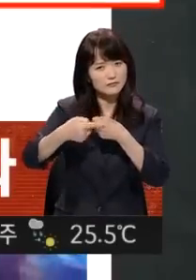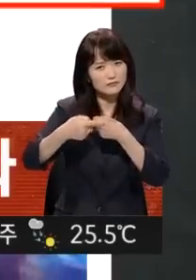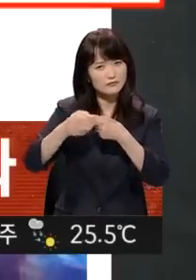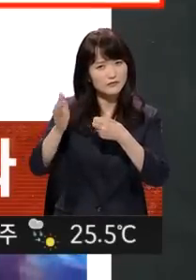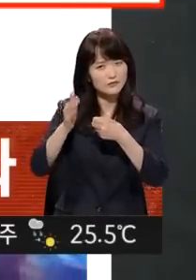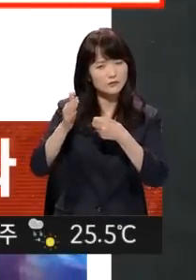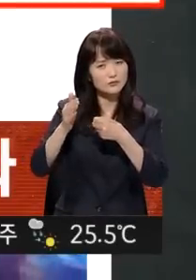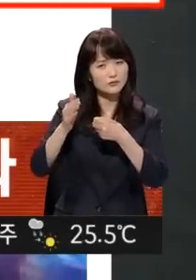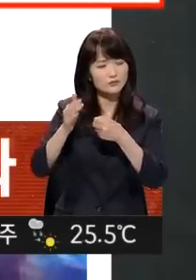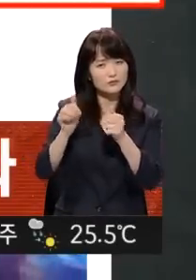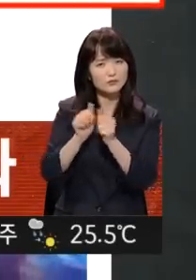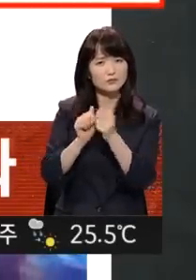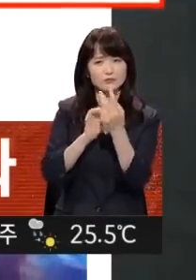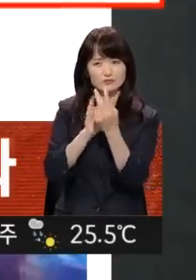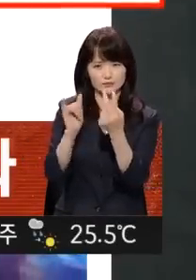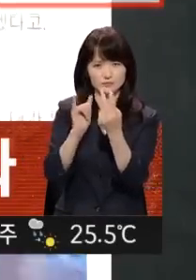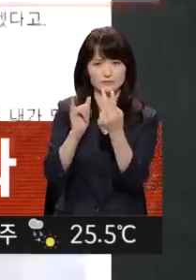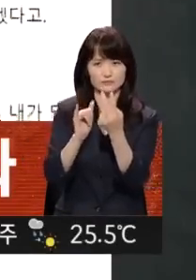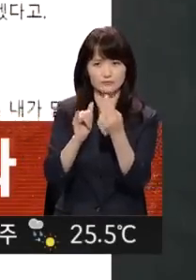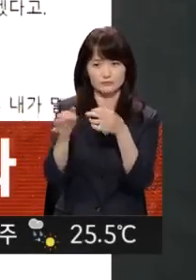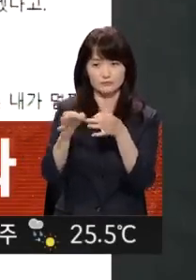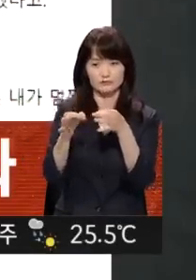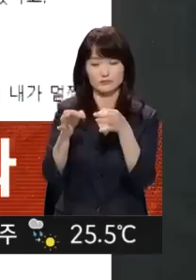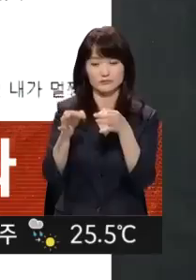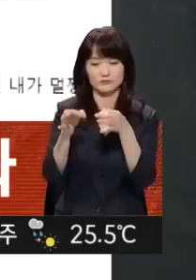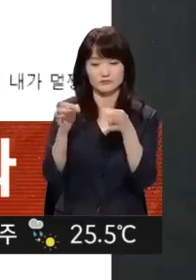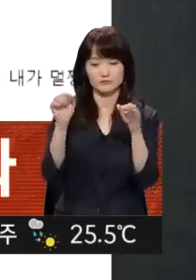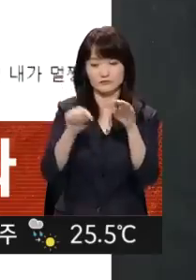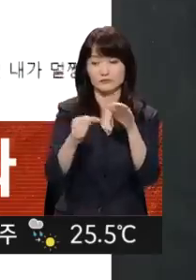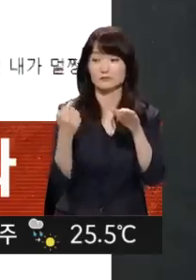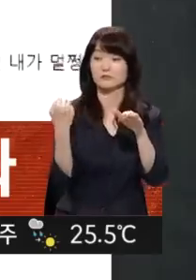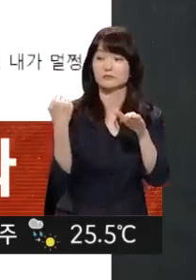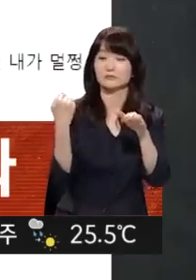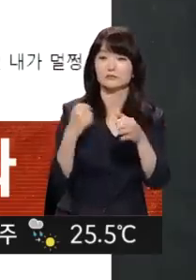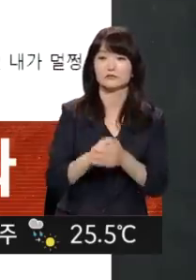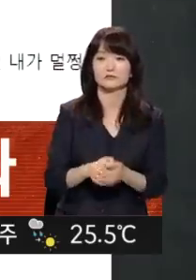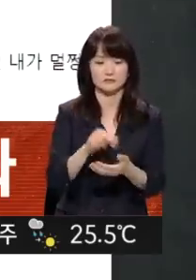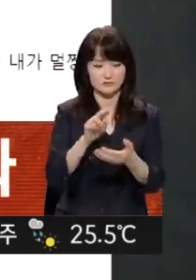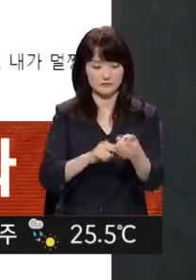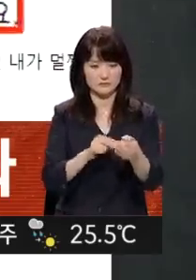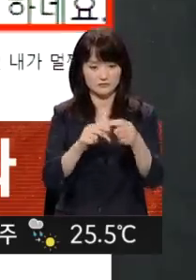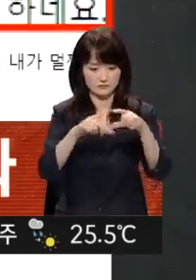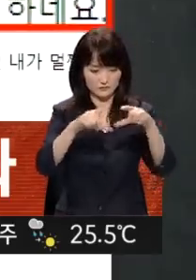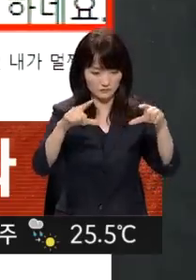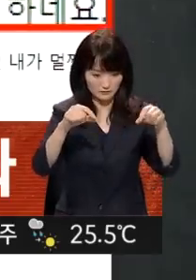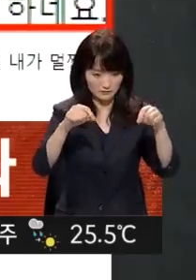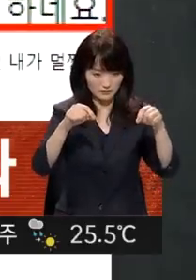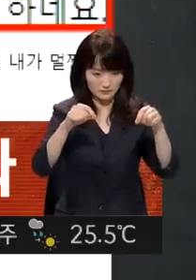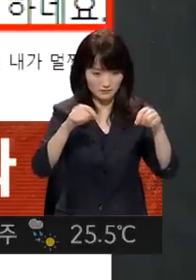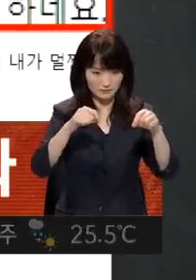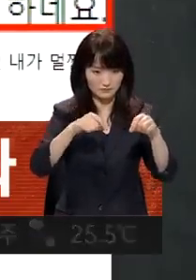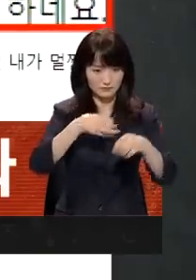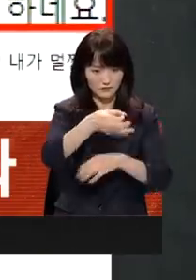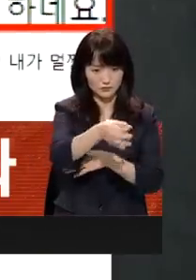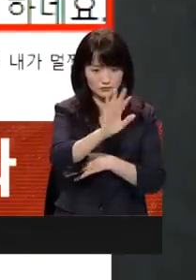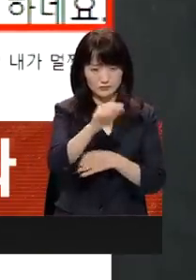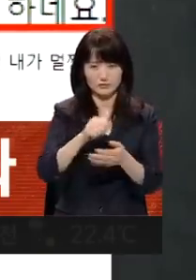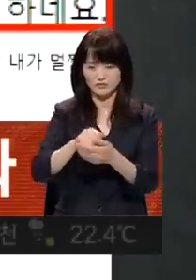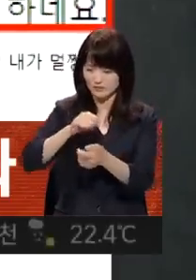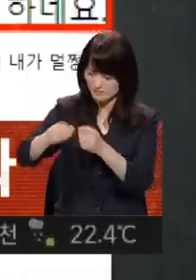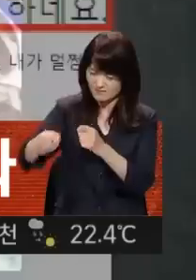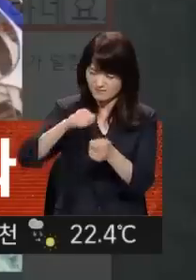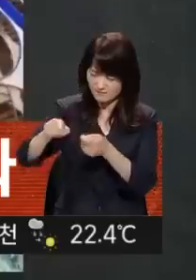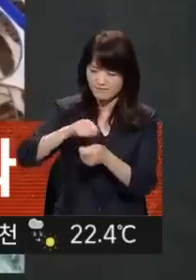두 명이 보였다고 합니다 그런데이 아이들이 매장 뒤편에서 판매 중인 딱지를 계산도 안 하고 왕창 뜯고 있었다고 합니다 아이고